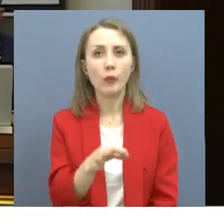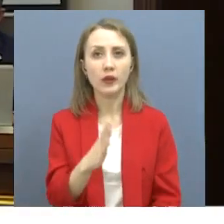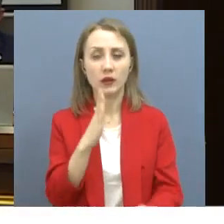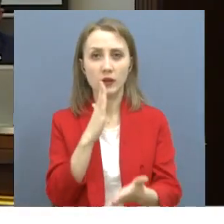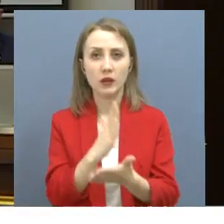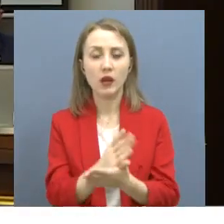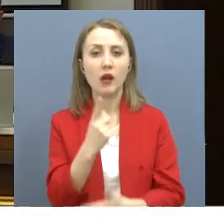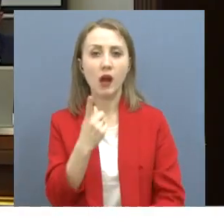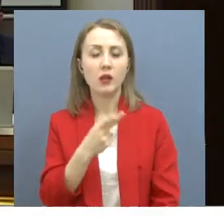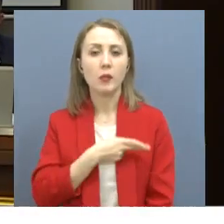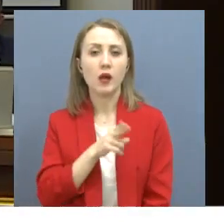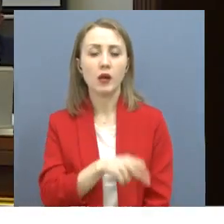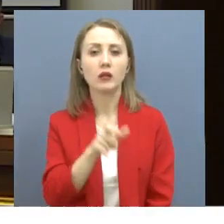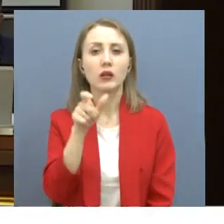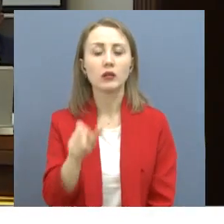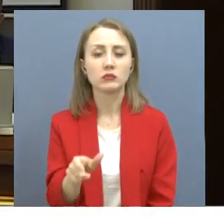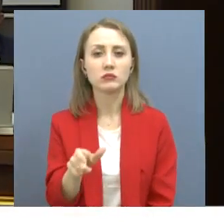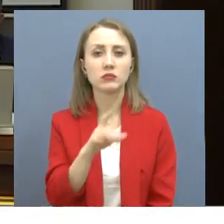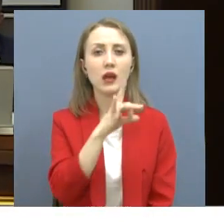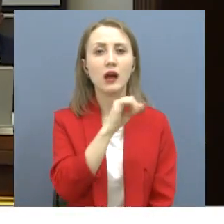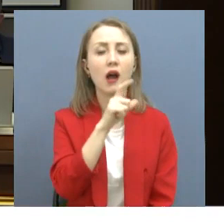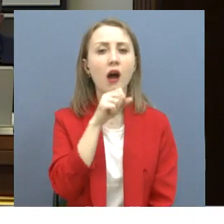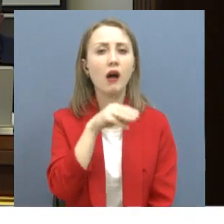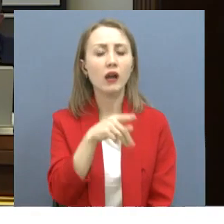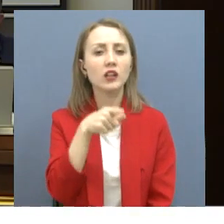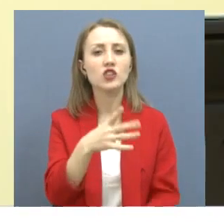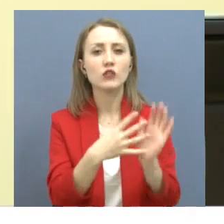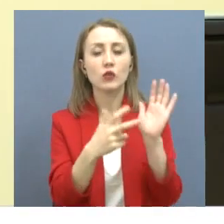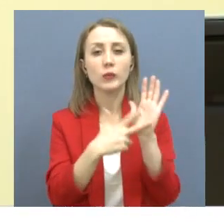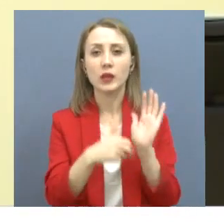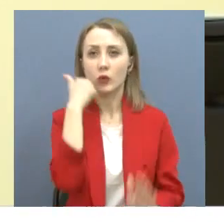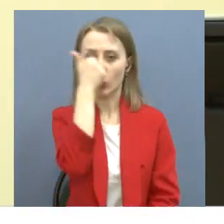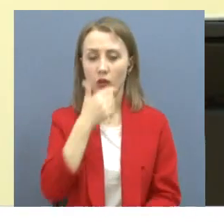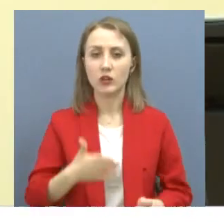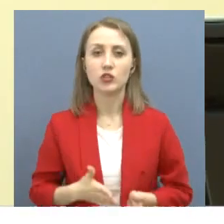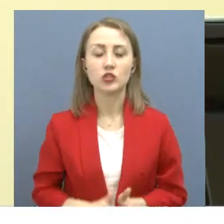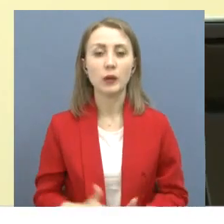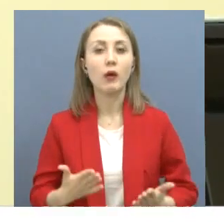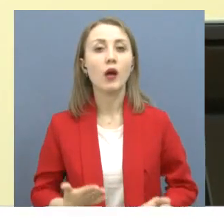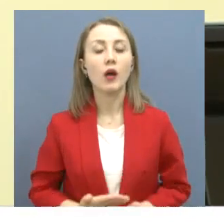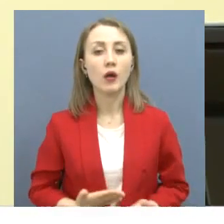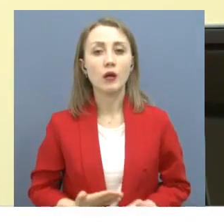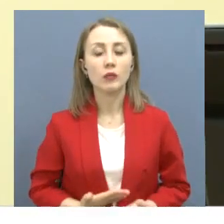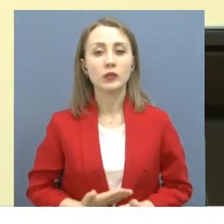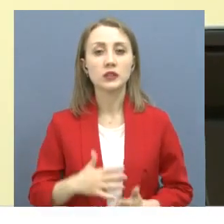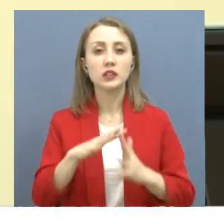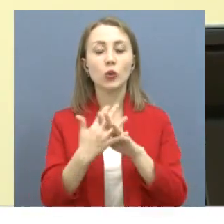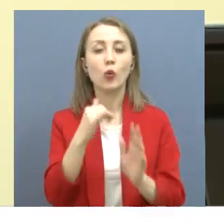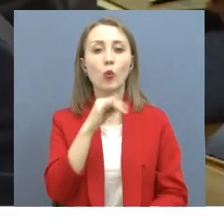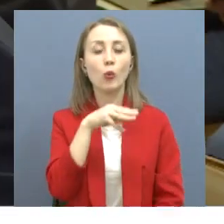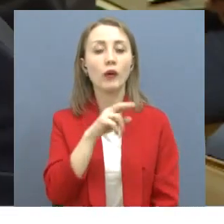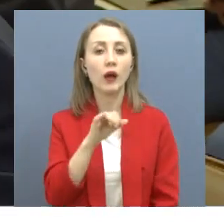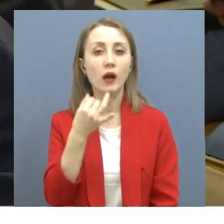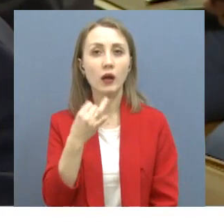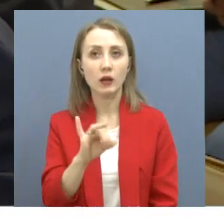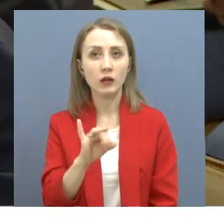1 погиб гражданин Аспанов Рахат Мирбулатович, 1980 года рождения. Проживал в семье Урумкая.